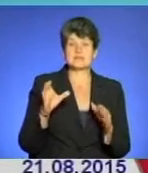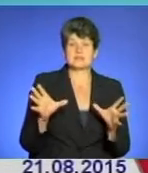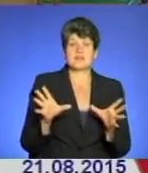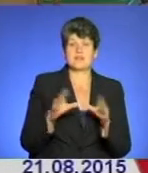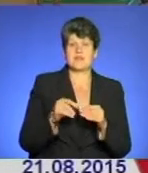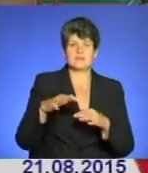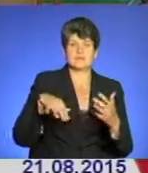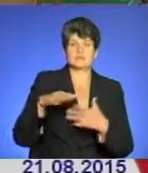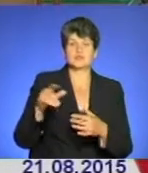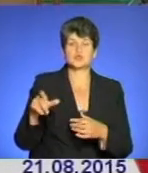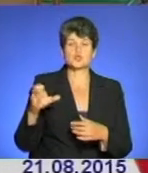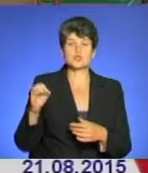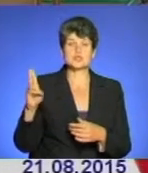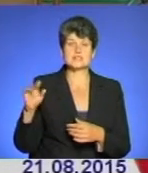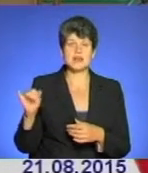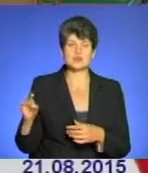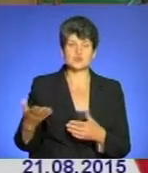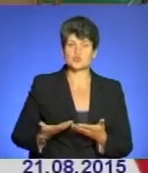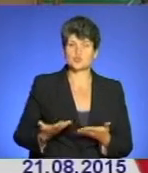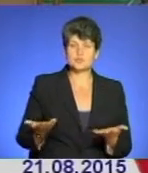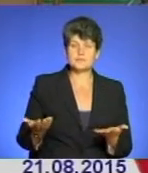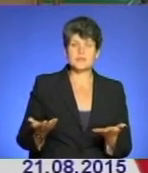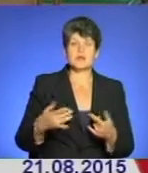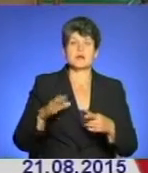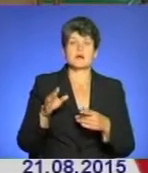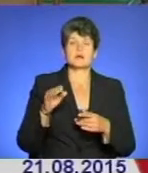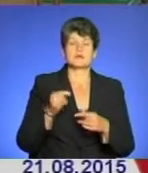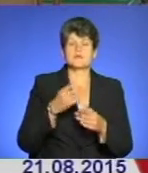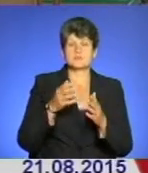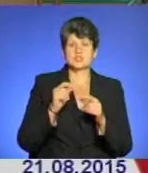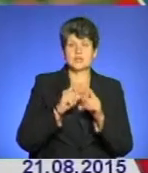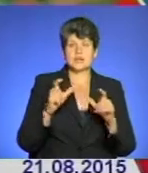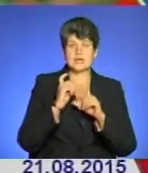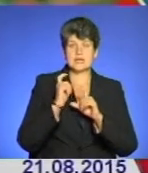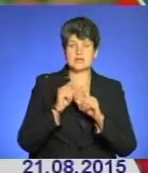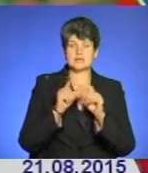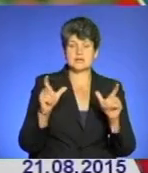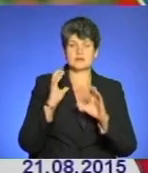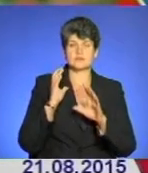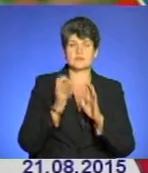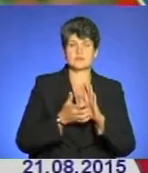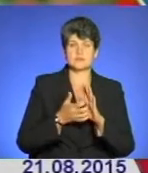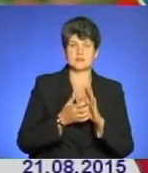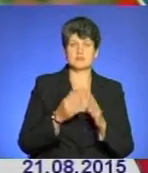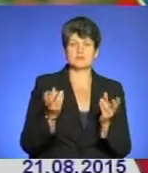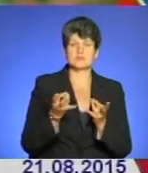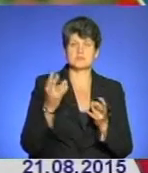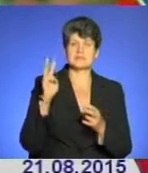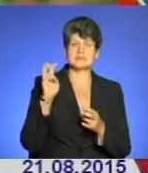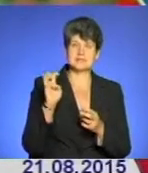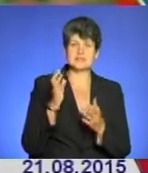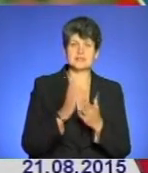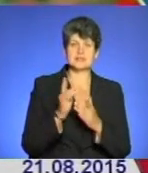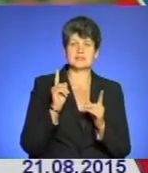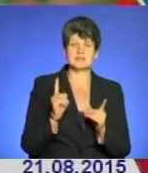соціалізуються. Любомир Крупа визнає, шкільних автобусів області не вистачає. Із потрібних 200 є лише 99. В області